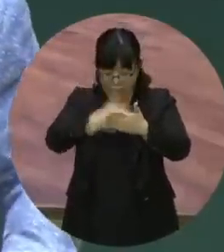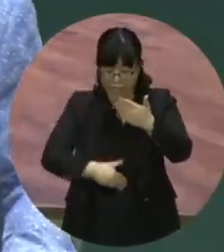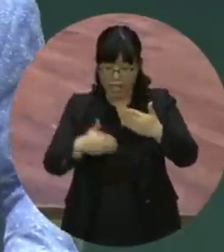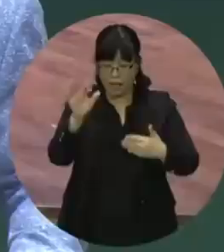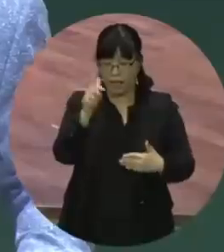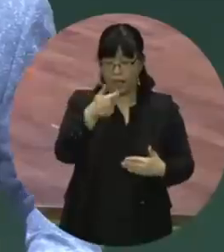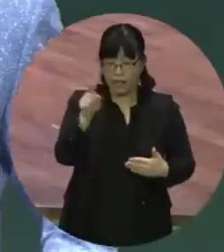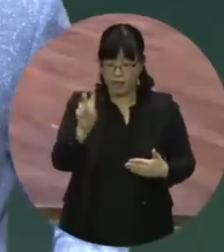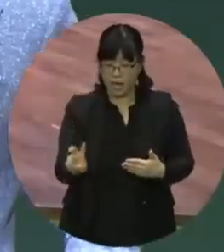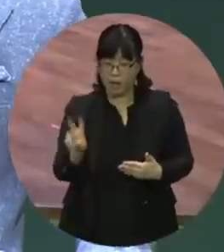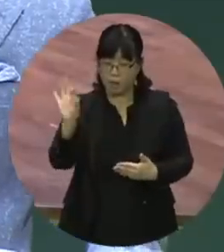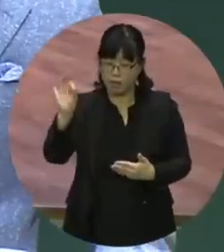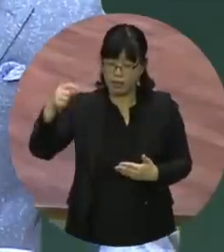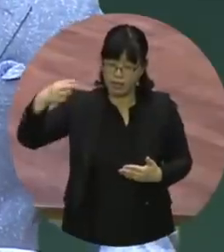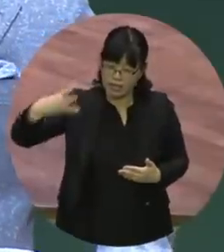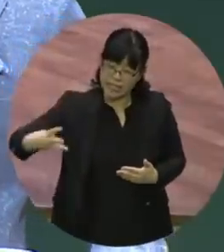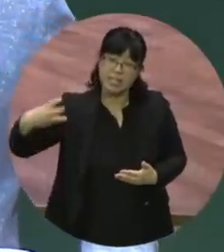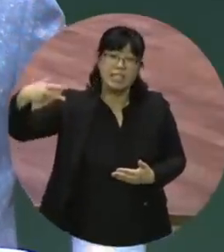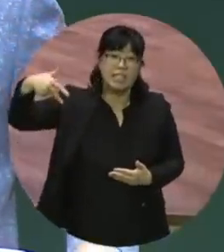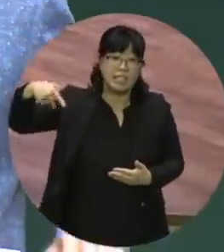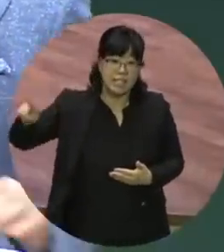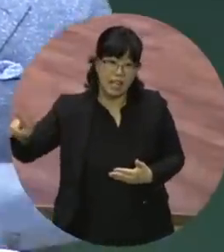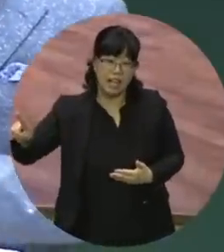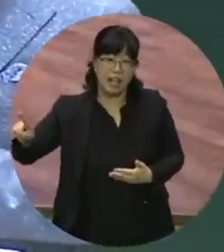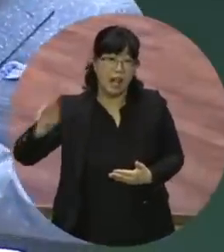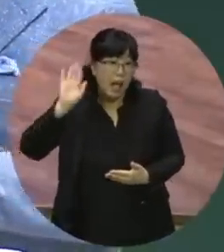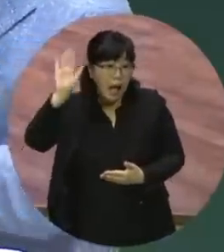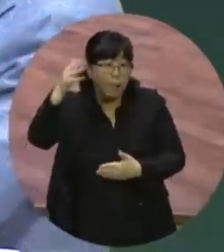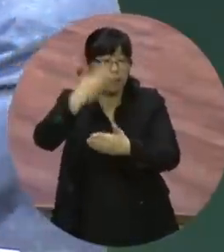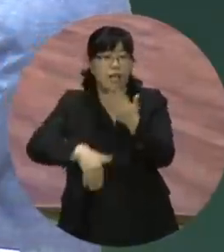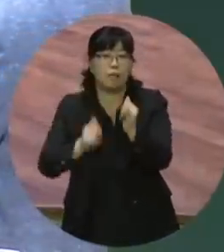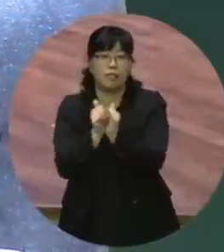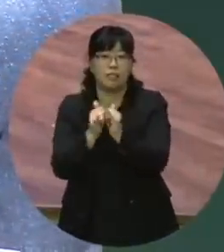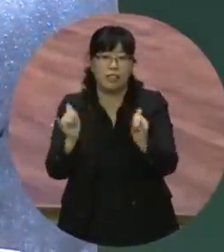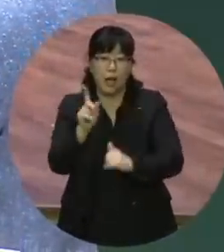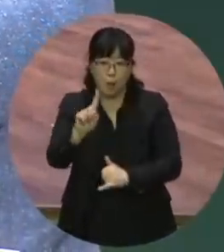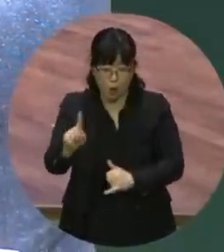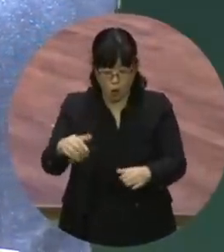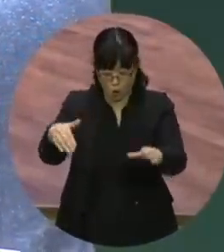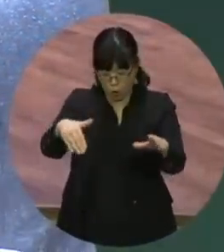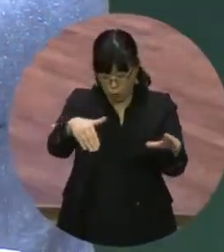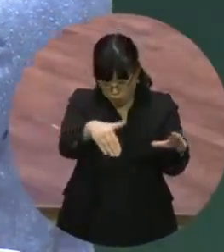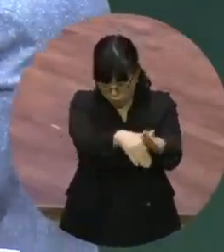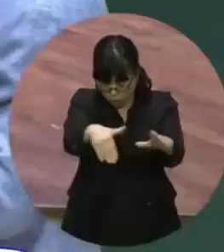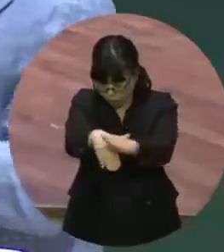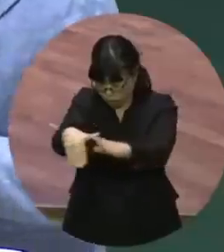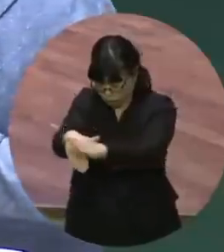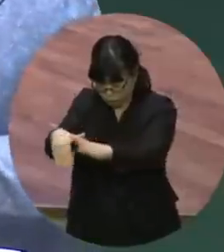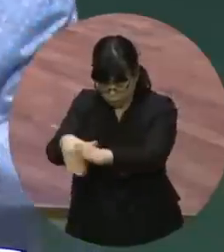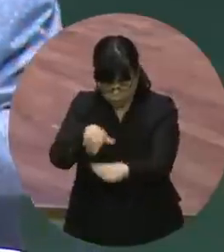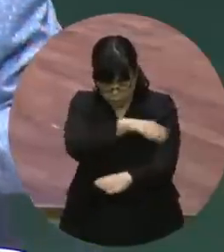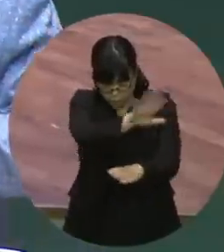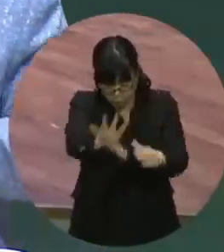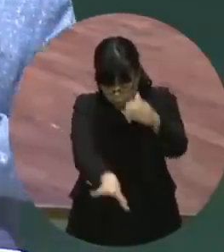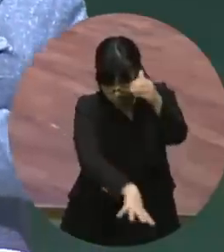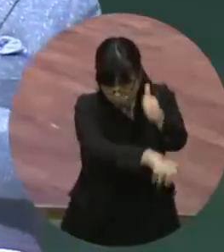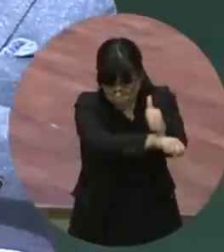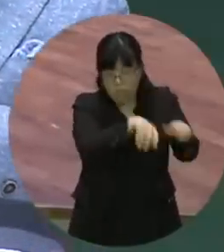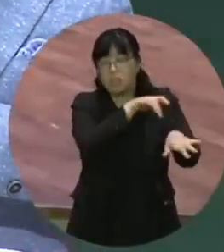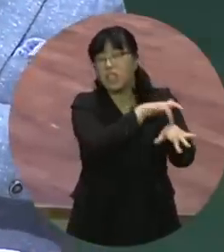주역으로. 재앙시대, 영적 질병시대, 흑암문화시대. 이게 문화예요, 문화. 지금 시대가